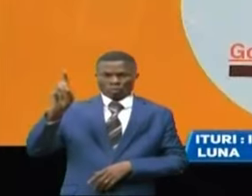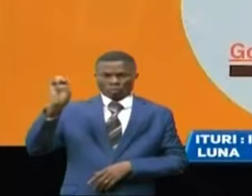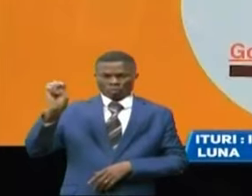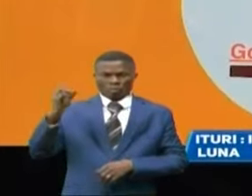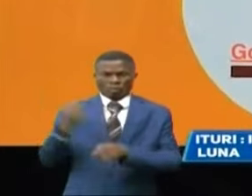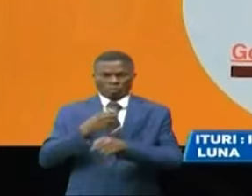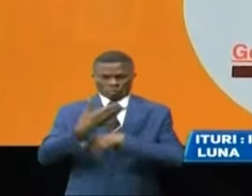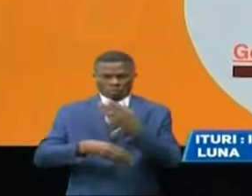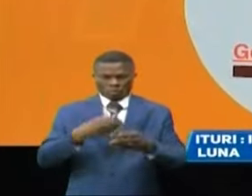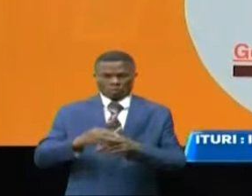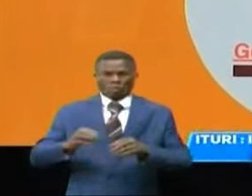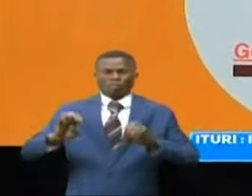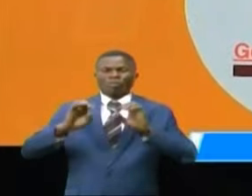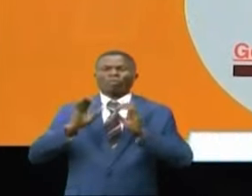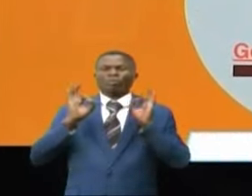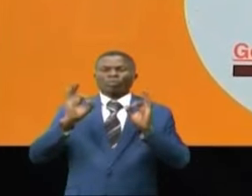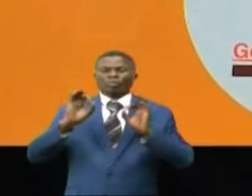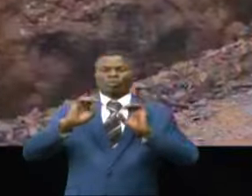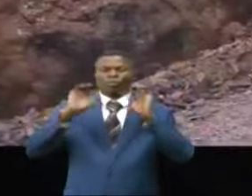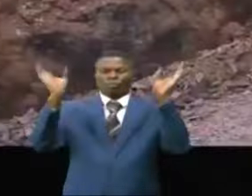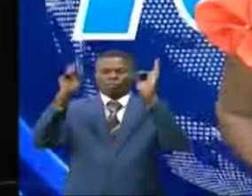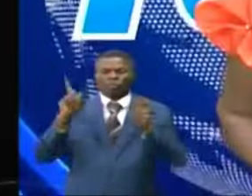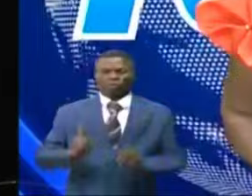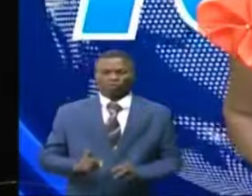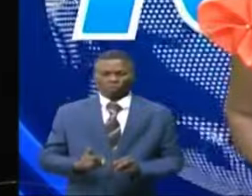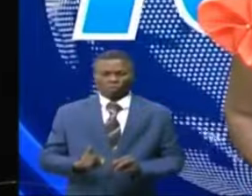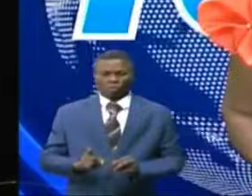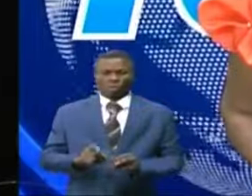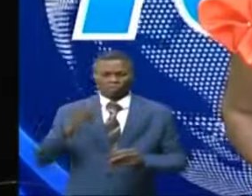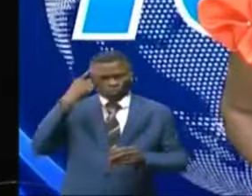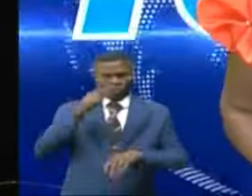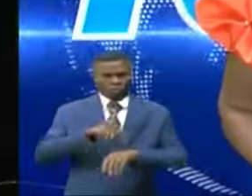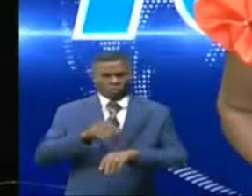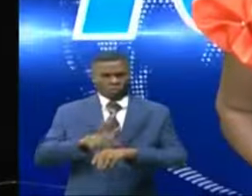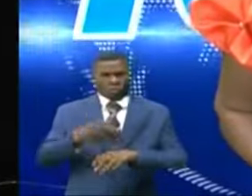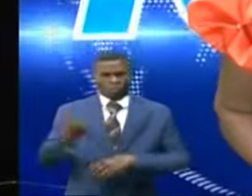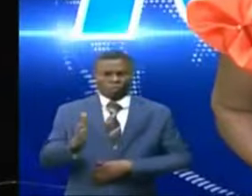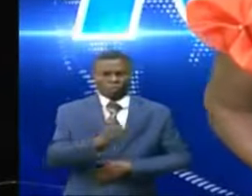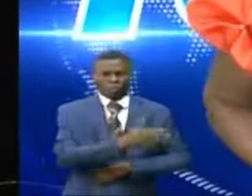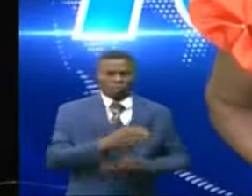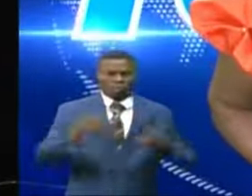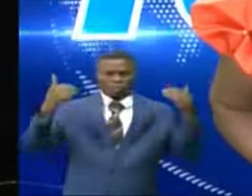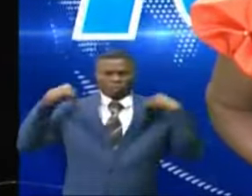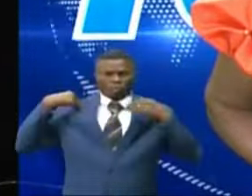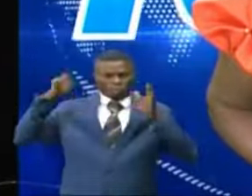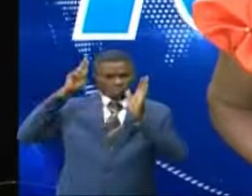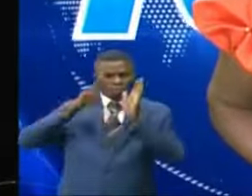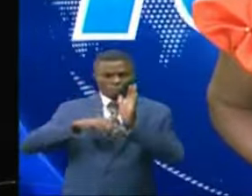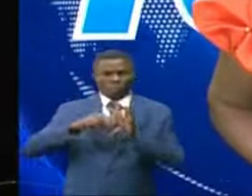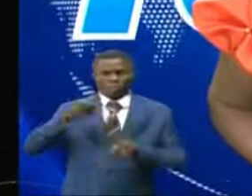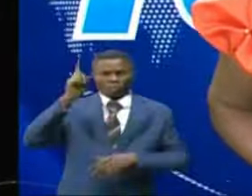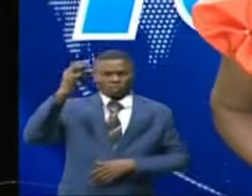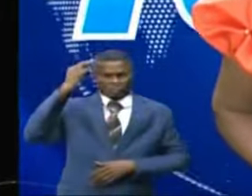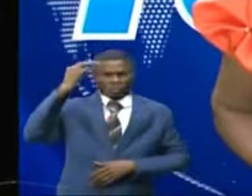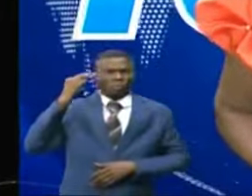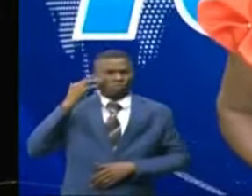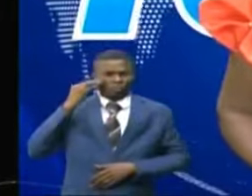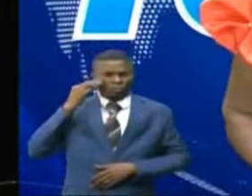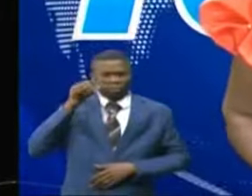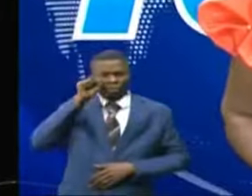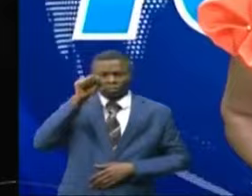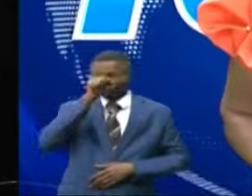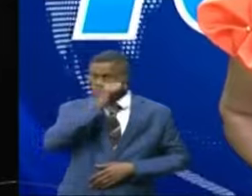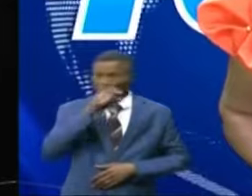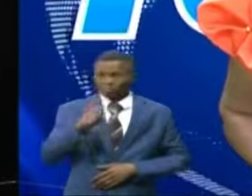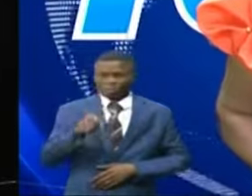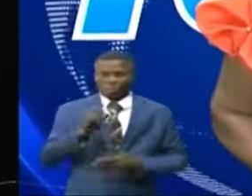l'entreprise Good New Africa SRL pour une durée. Le chef du gouvernement Jean-Michel Samalukonde